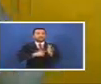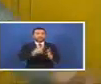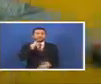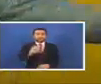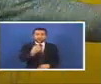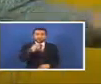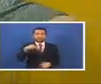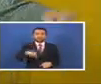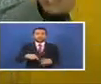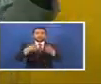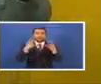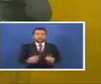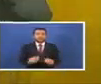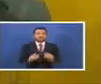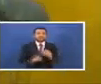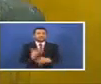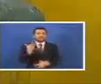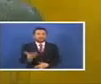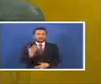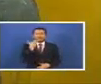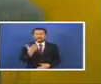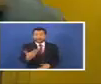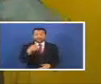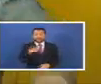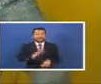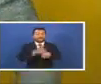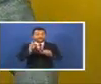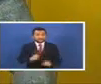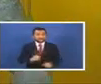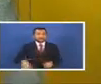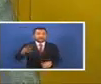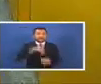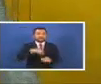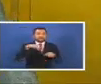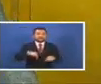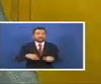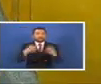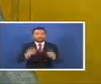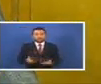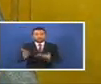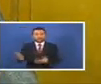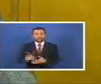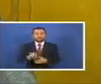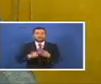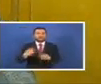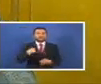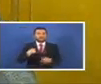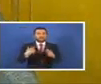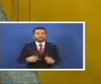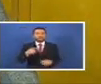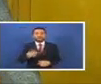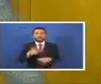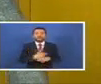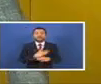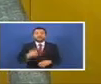etmişiz. Bugün olacak dediğimiz ne vardıysa bugün olmuş ve bize bunu